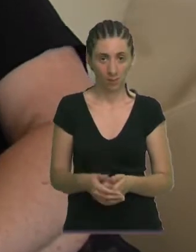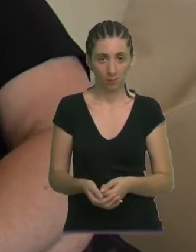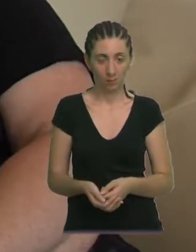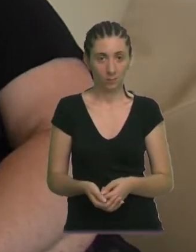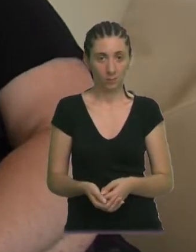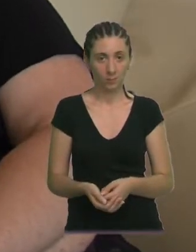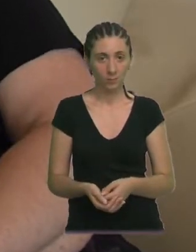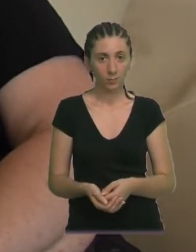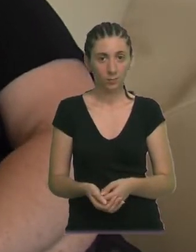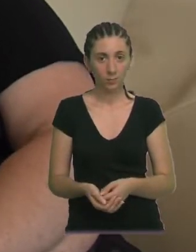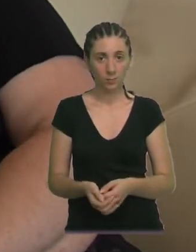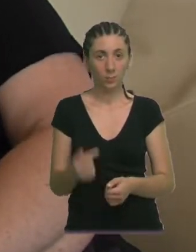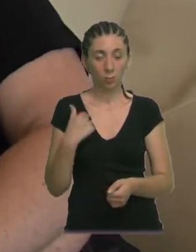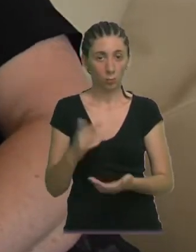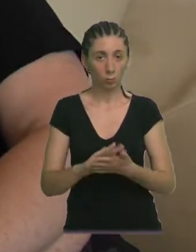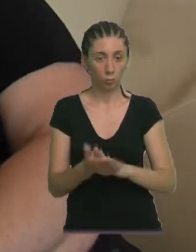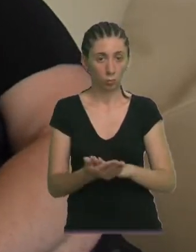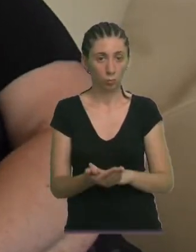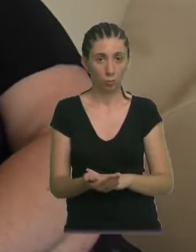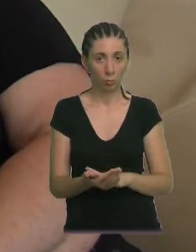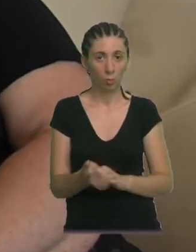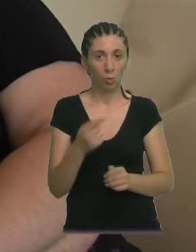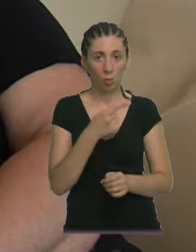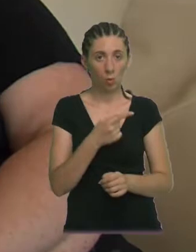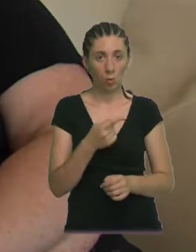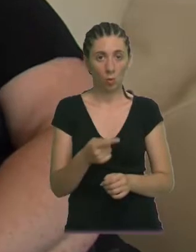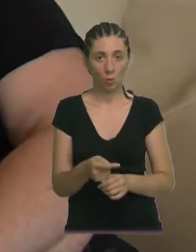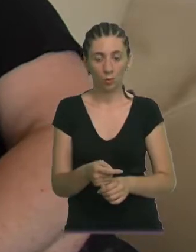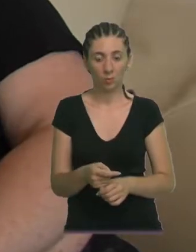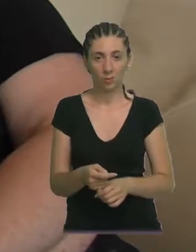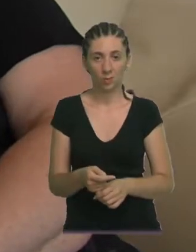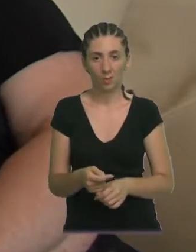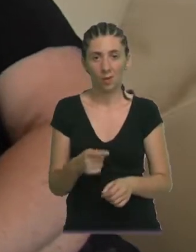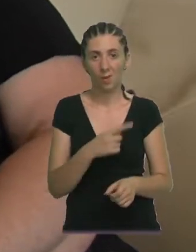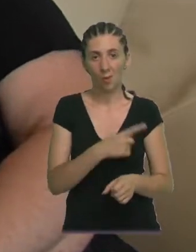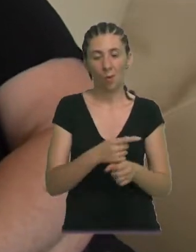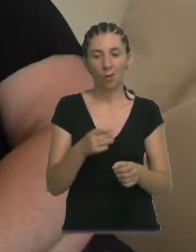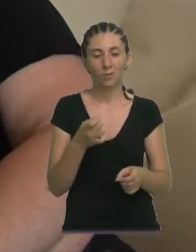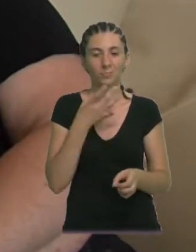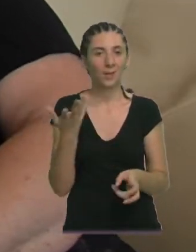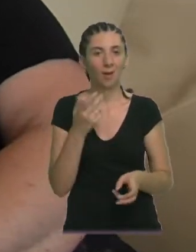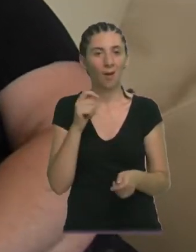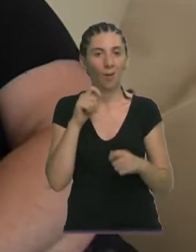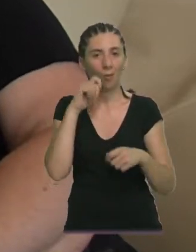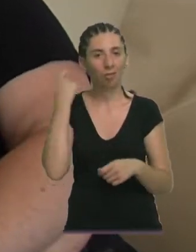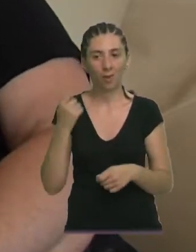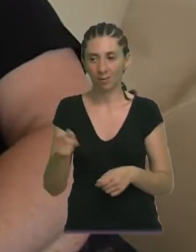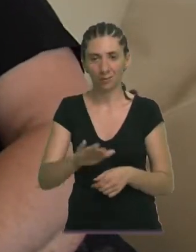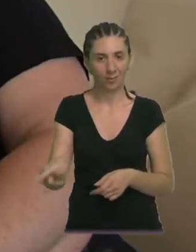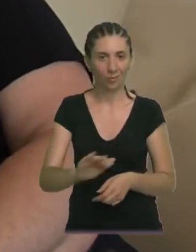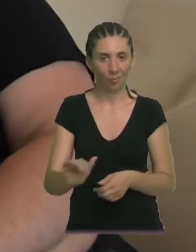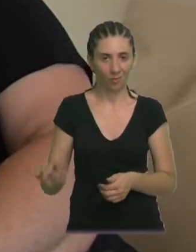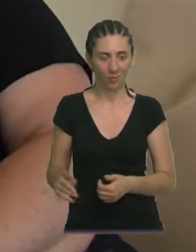i onda, nema to, moj suprug, on pravi djed posto. glumi djeda stvarno sa tom djecom.